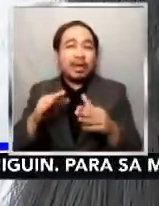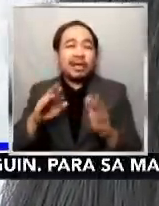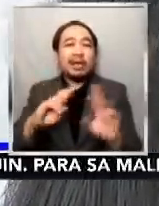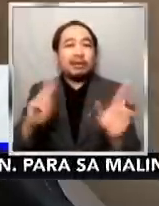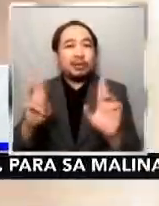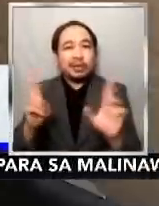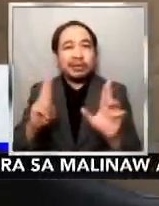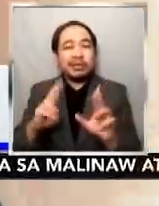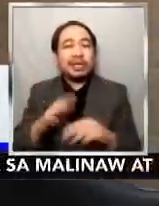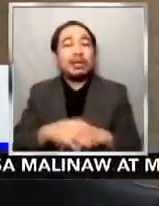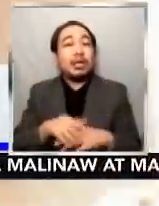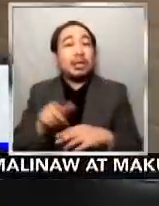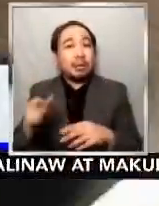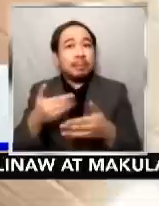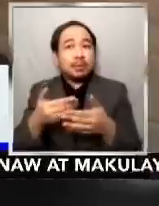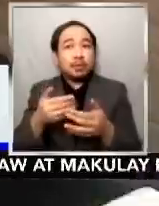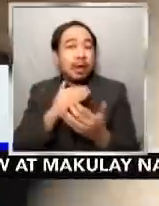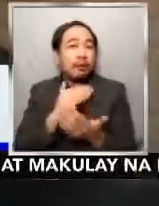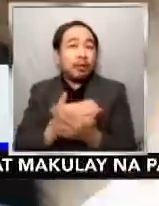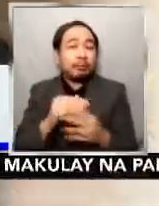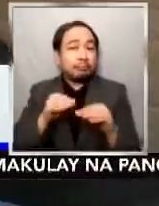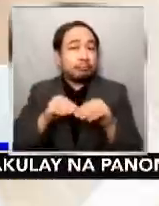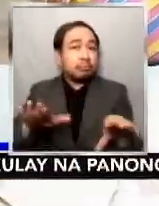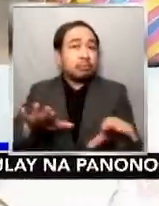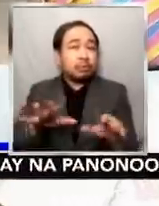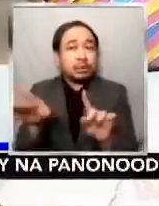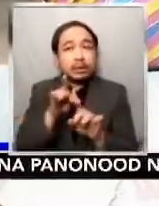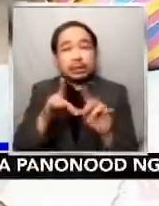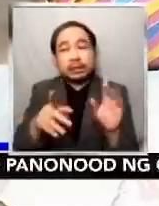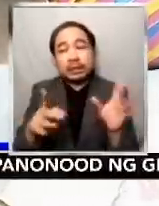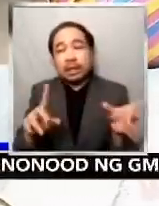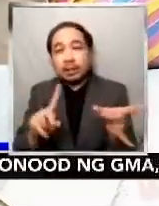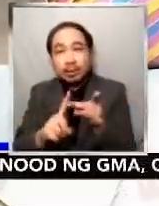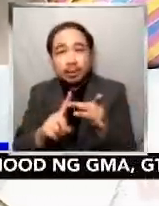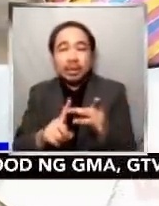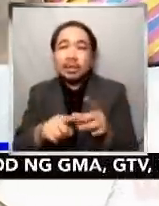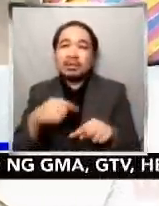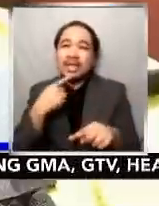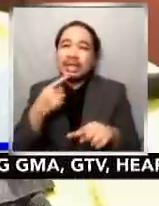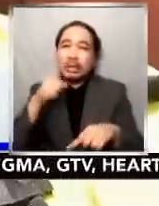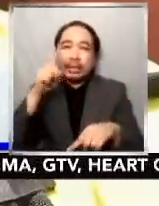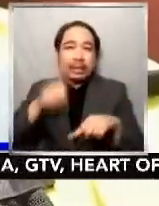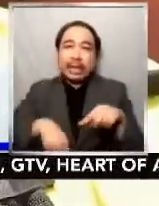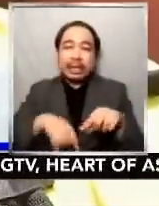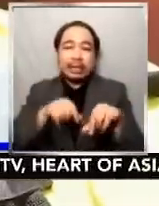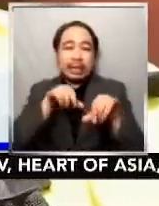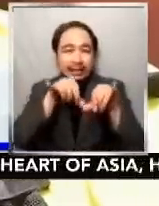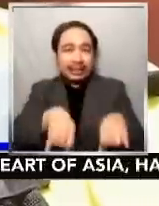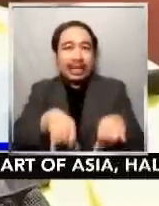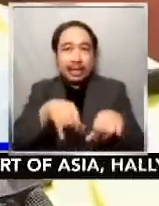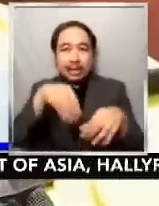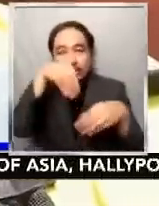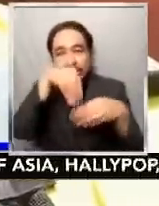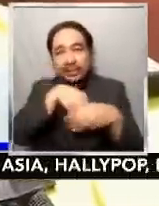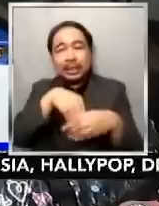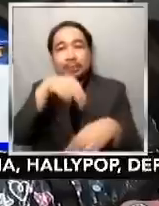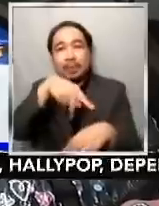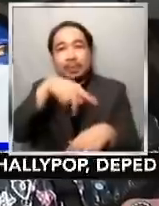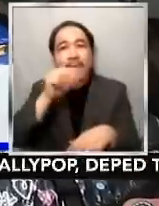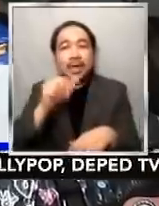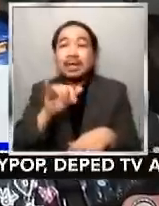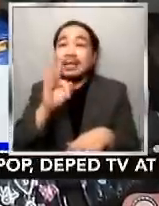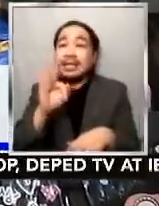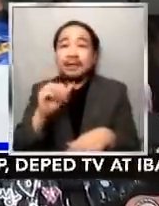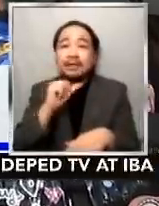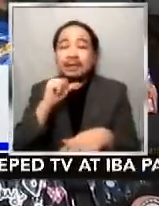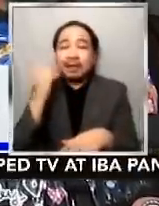ni PPA General Manager Jay Santiago, hindi maaaring manatili sa loob ng PPA compound ang mga hindi kumpleto ang travel requirement,